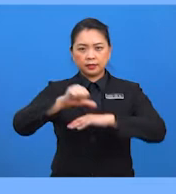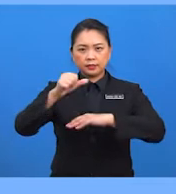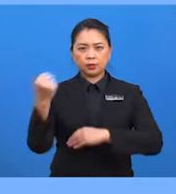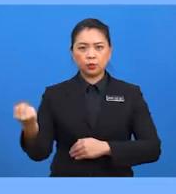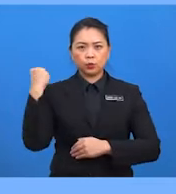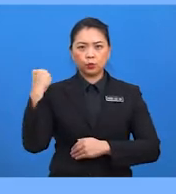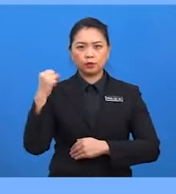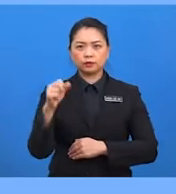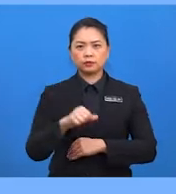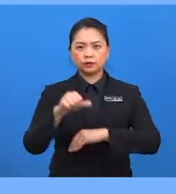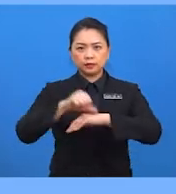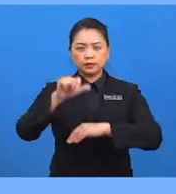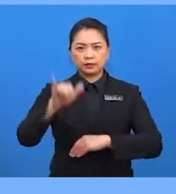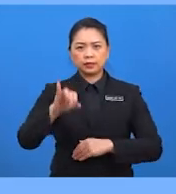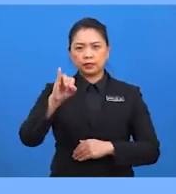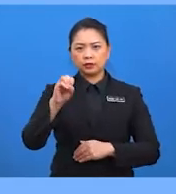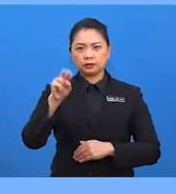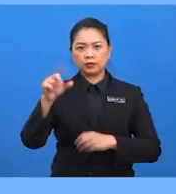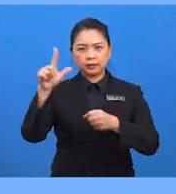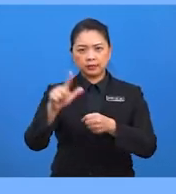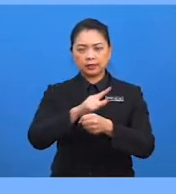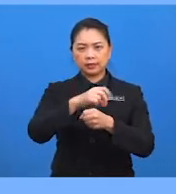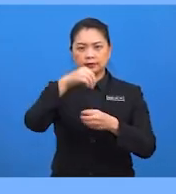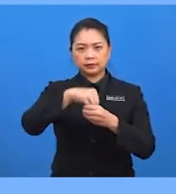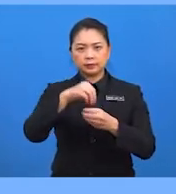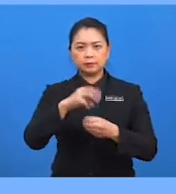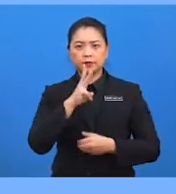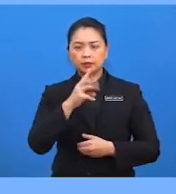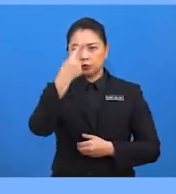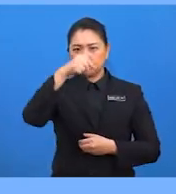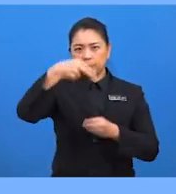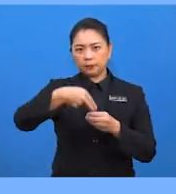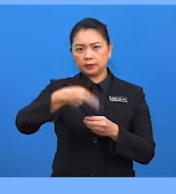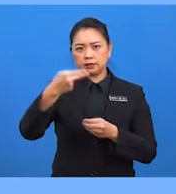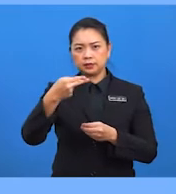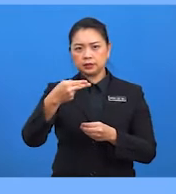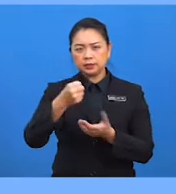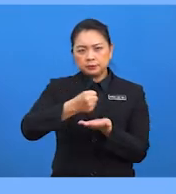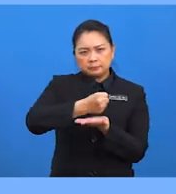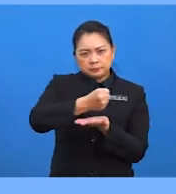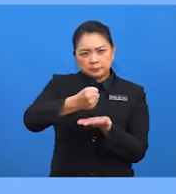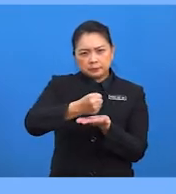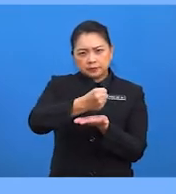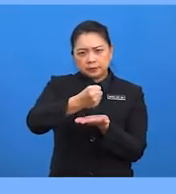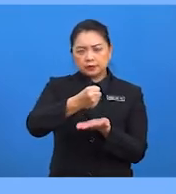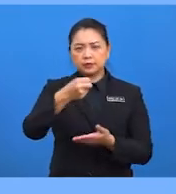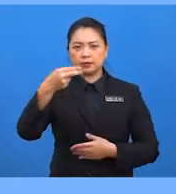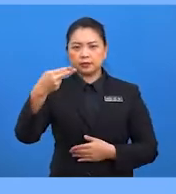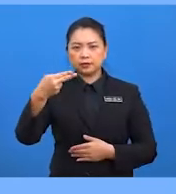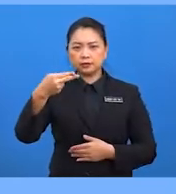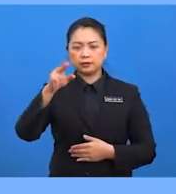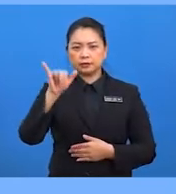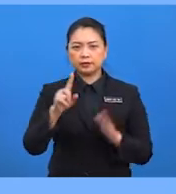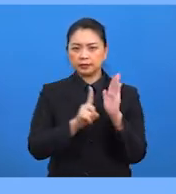iaitu asid yang mengion lengkap di dalam air untuk menghasilkan